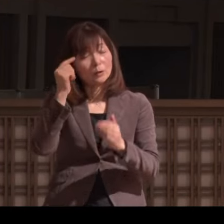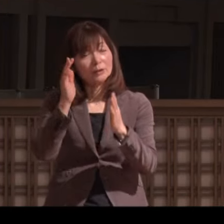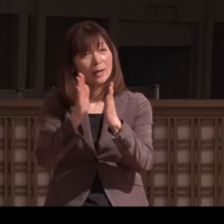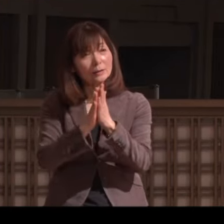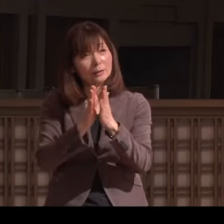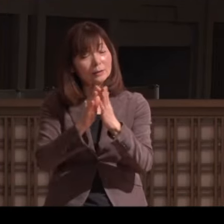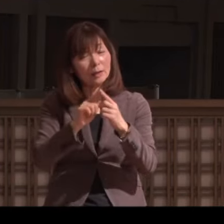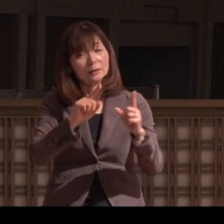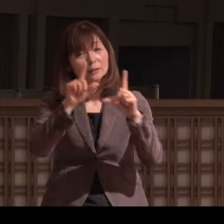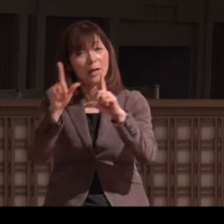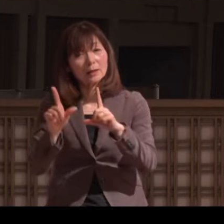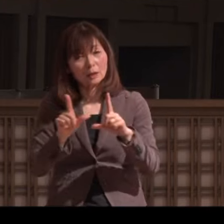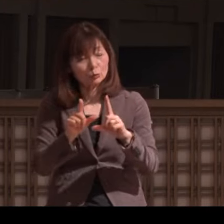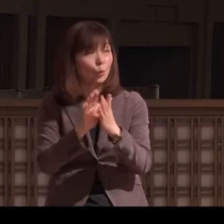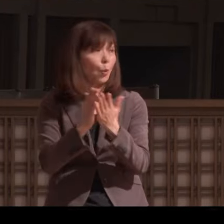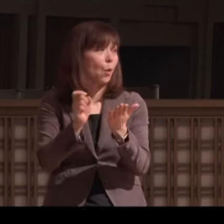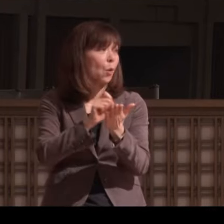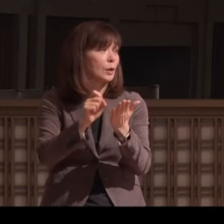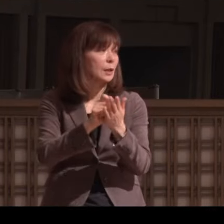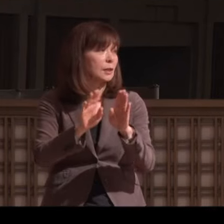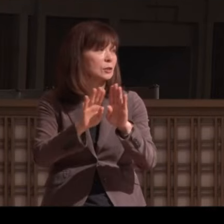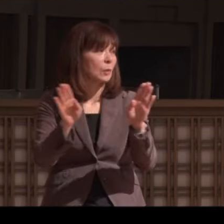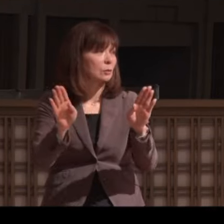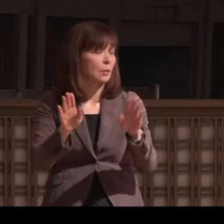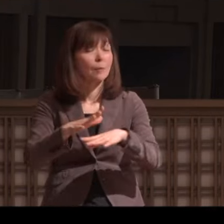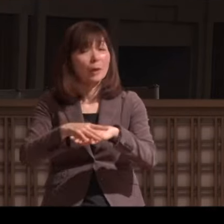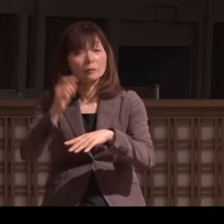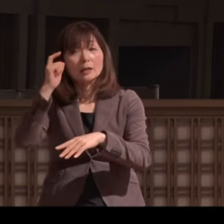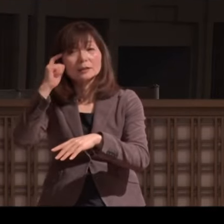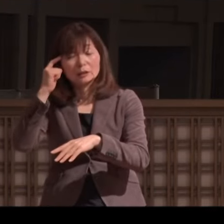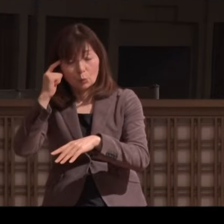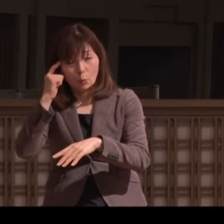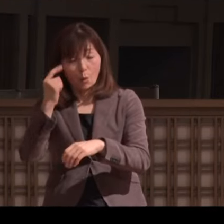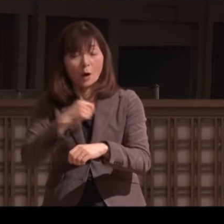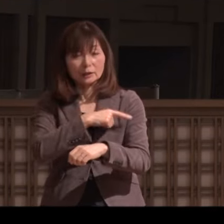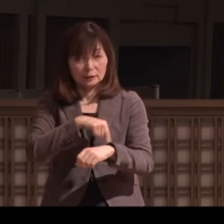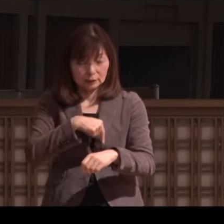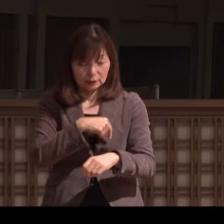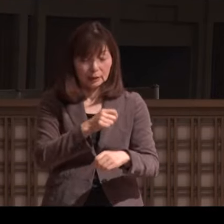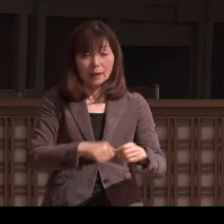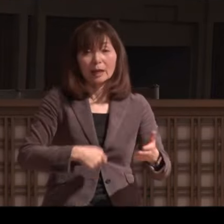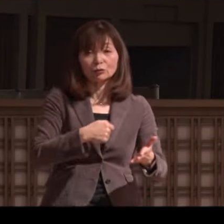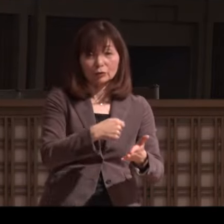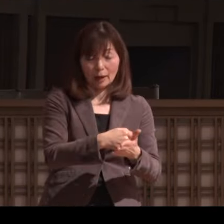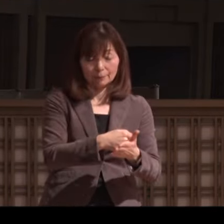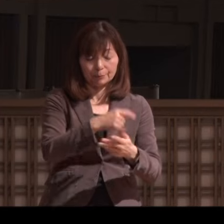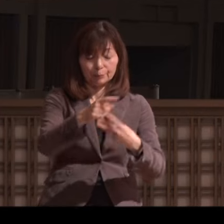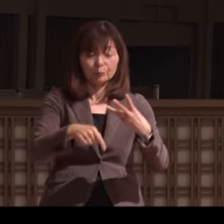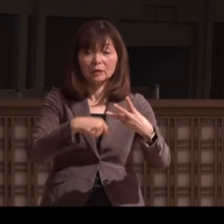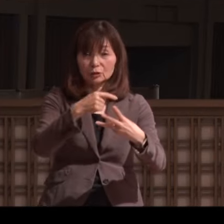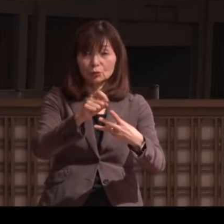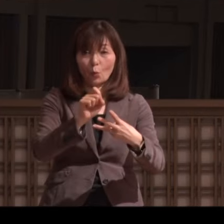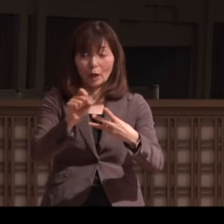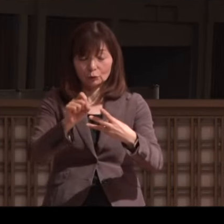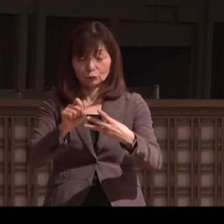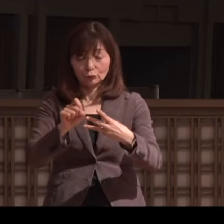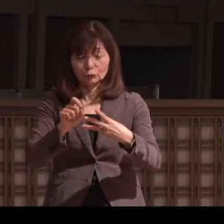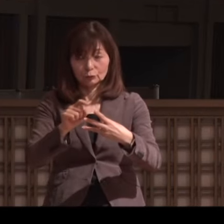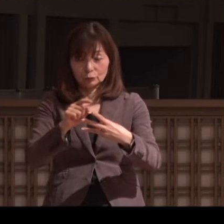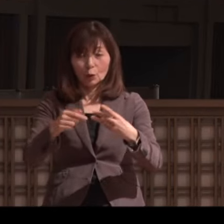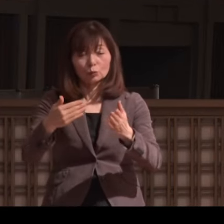いう本を書き始めますなので思考が最初です思考と意思と決断っていう3つ過去として決断書いてる